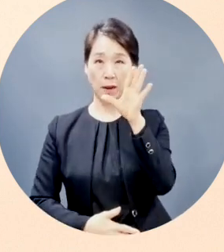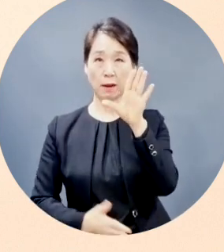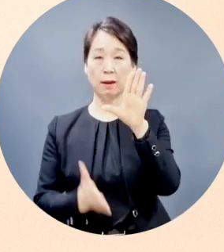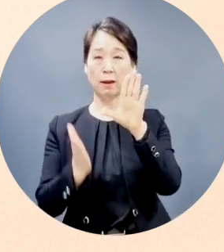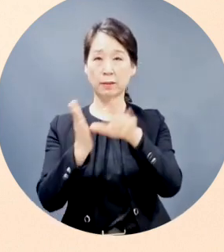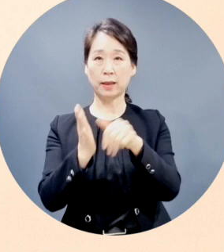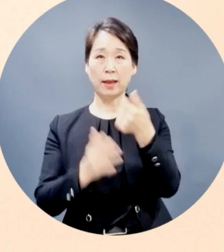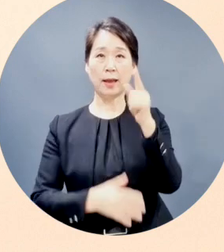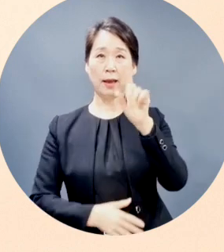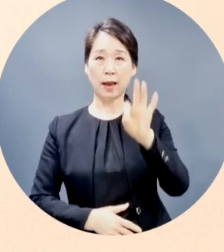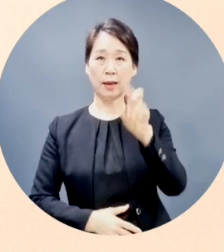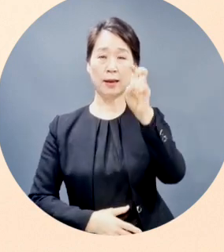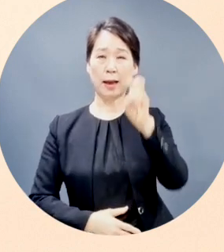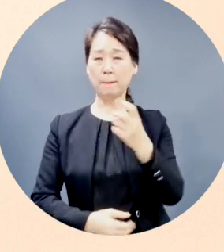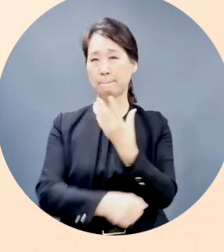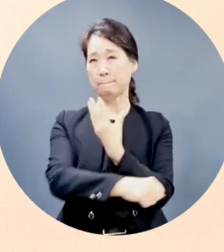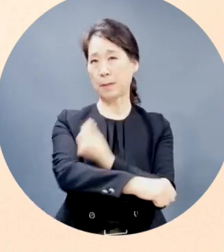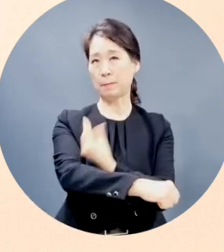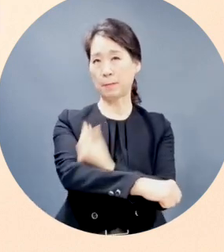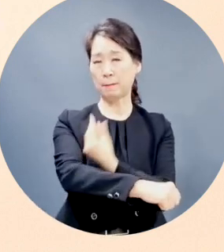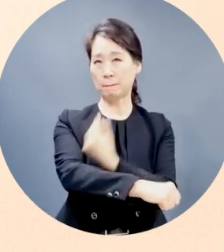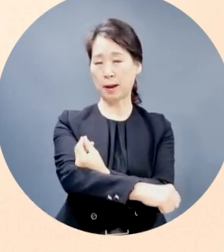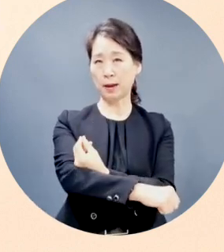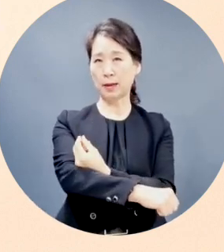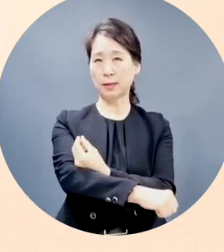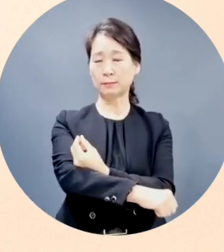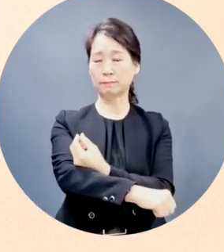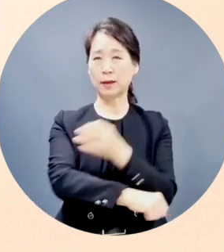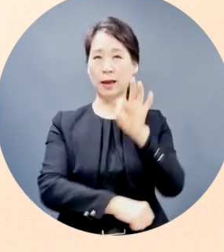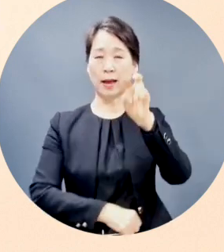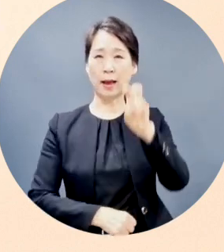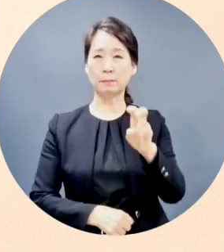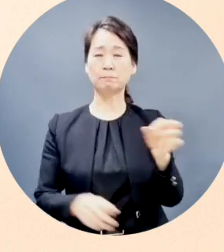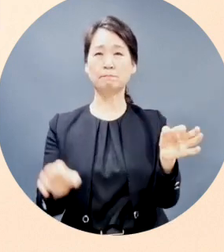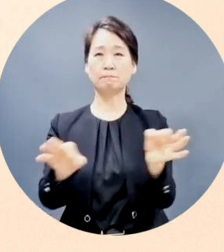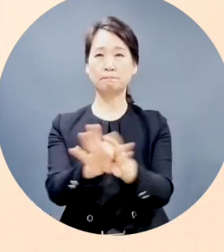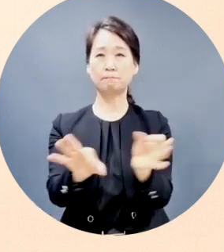항암 제제를 투여하여 암세포를 죽이는 항암 화학요법이 있습니다.